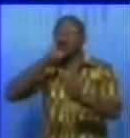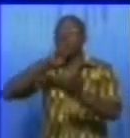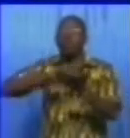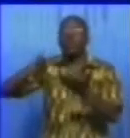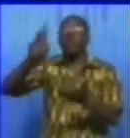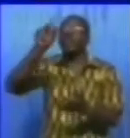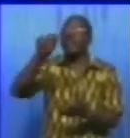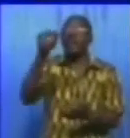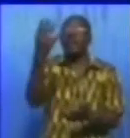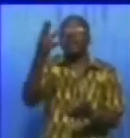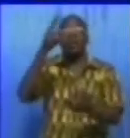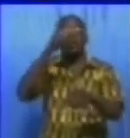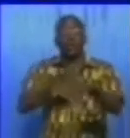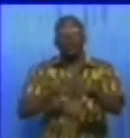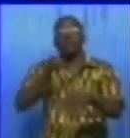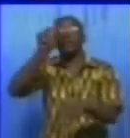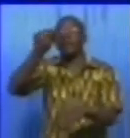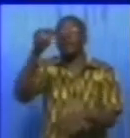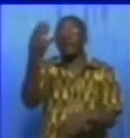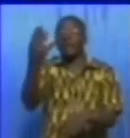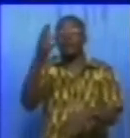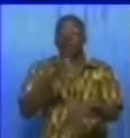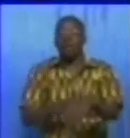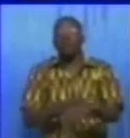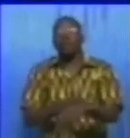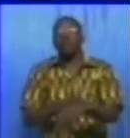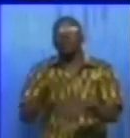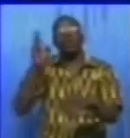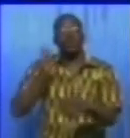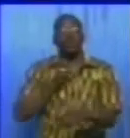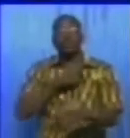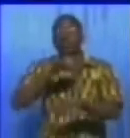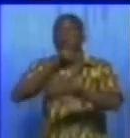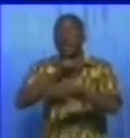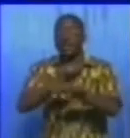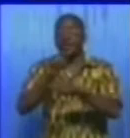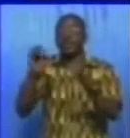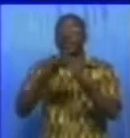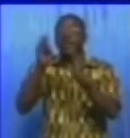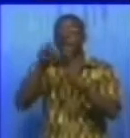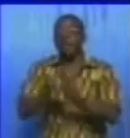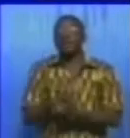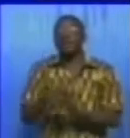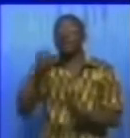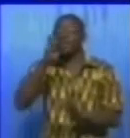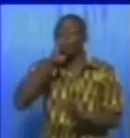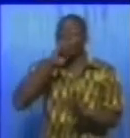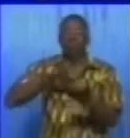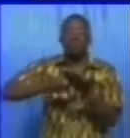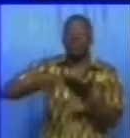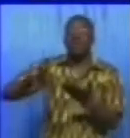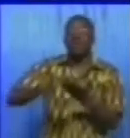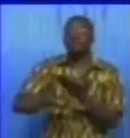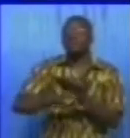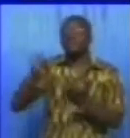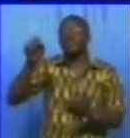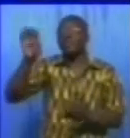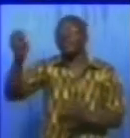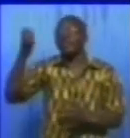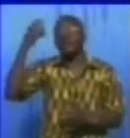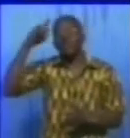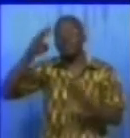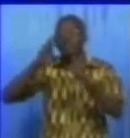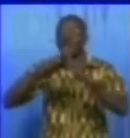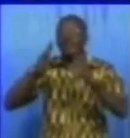24 heures sur 24. Et maintenant, nous sommes en train de travailler également sur des adductions d'eau potable simplifiées pour les villages qui